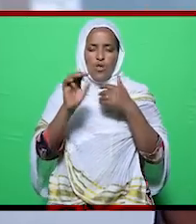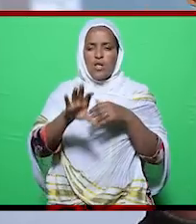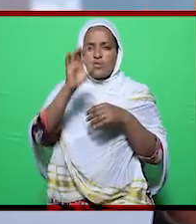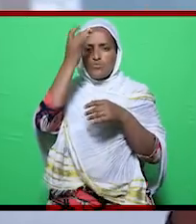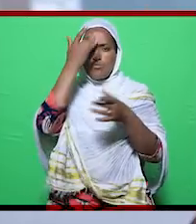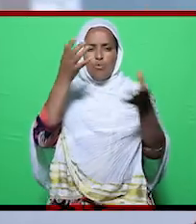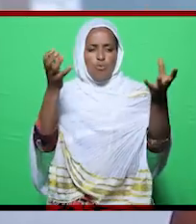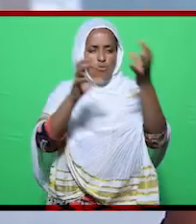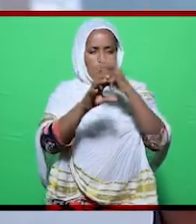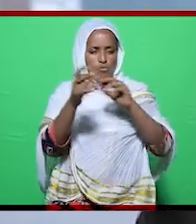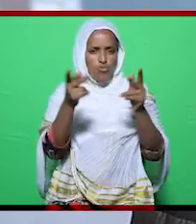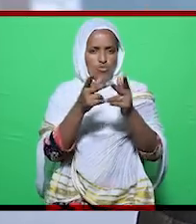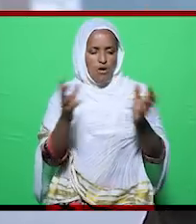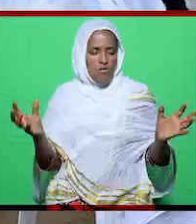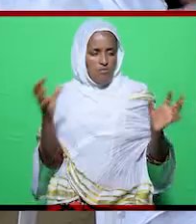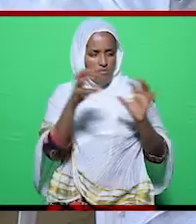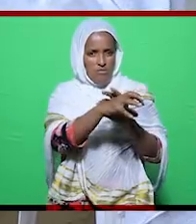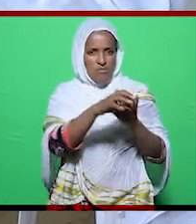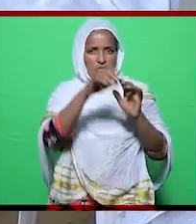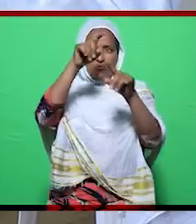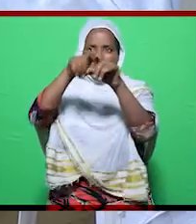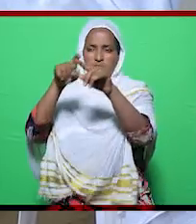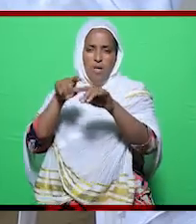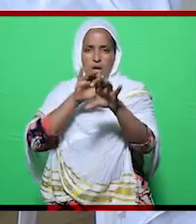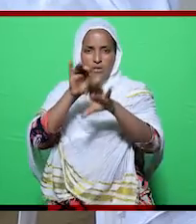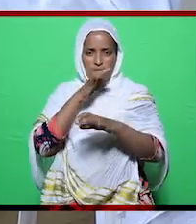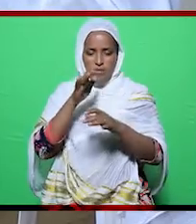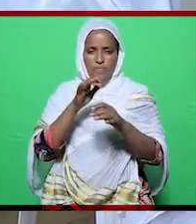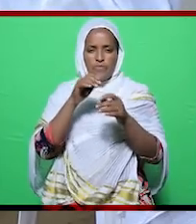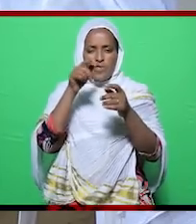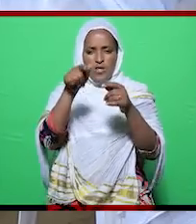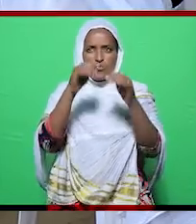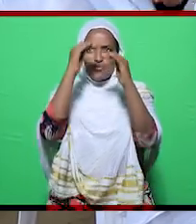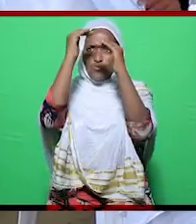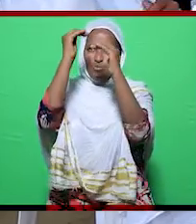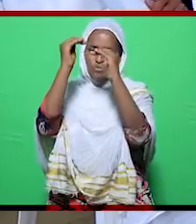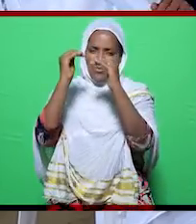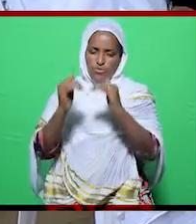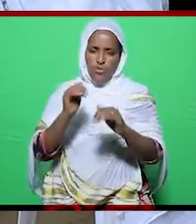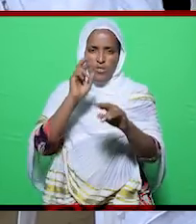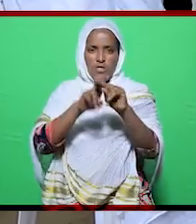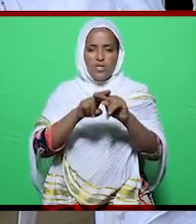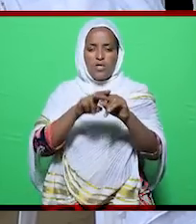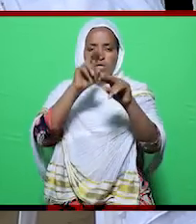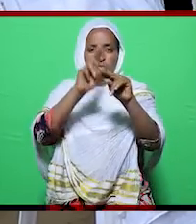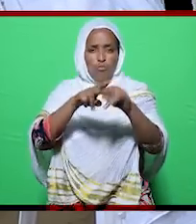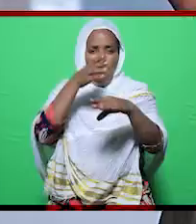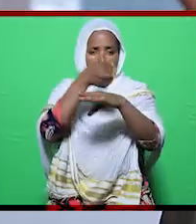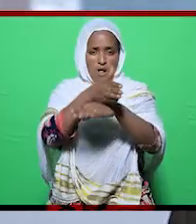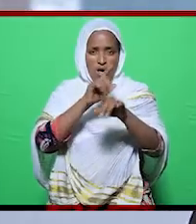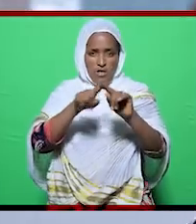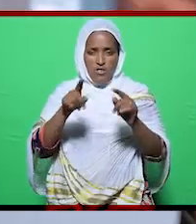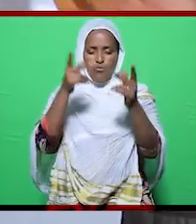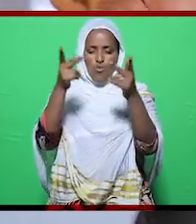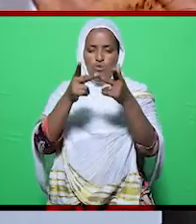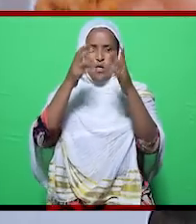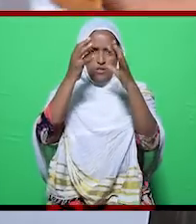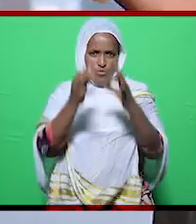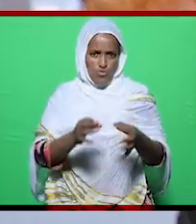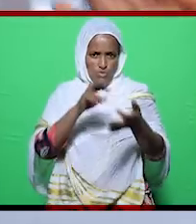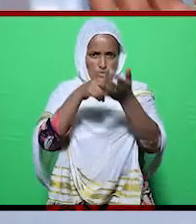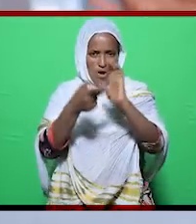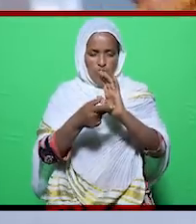ፍሬም እንዲኖራቸው ከቻል በክብር እንደየማዕረጋቸው አቀማመጣቸው አደራደራቸው ቤተክርስቲያናችን ስርዓት አለው። የተገኘው ዝም